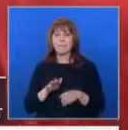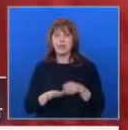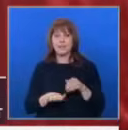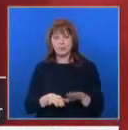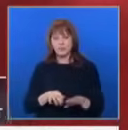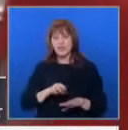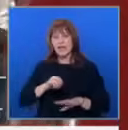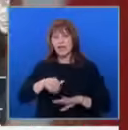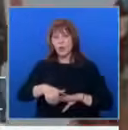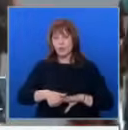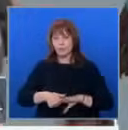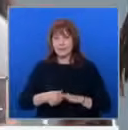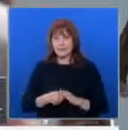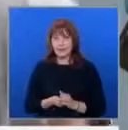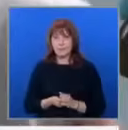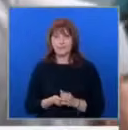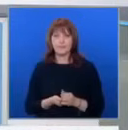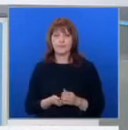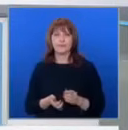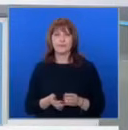и корупцията.